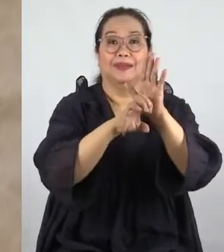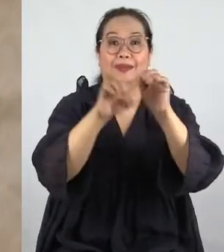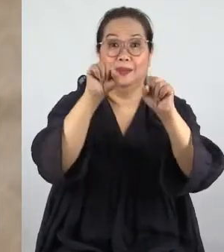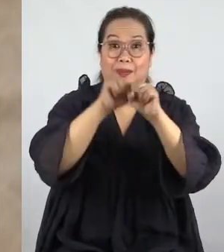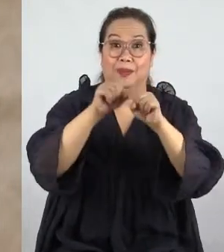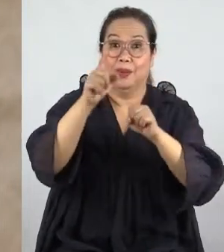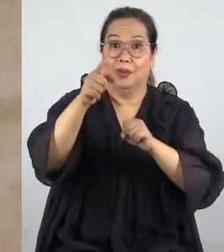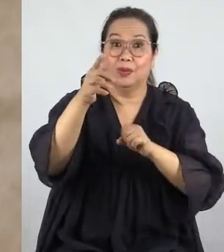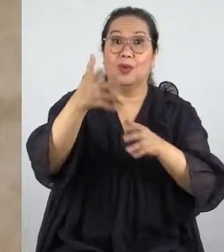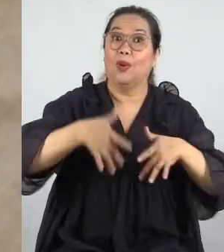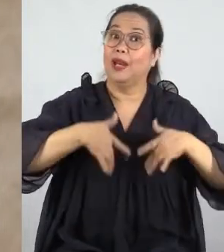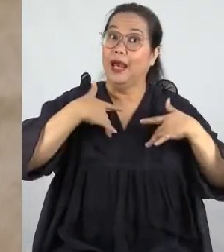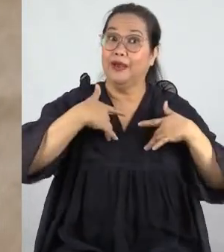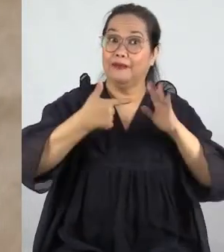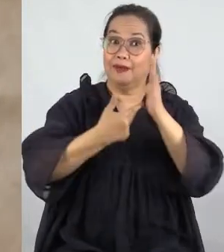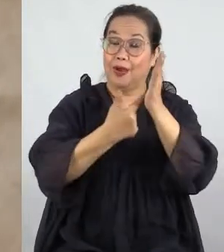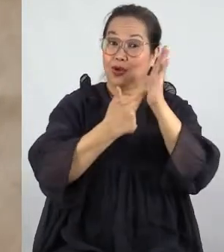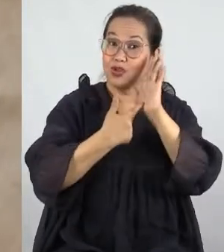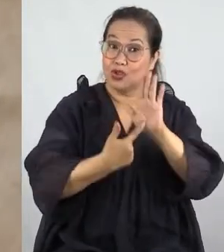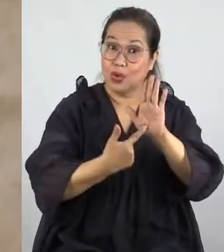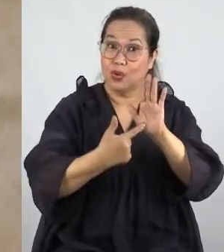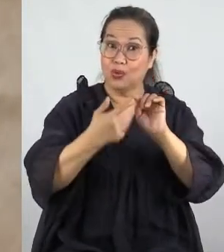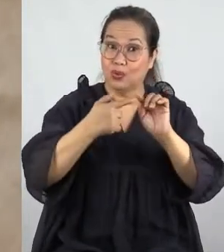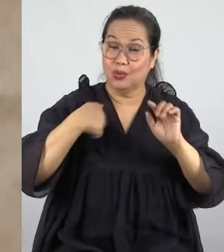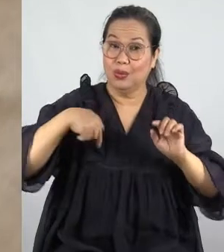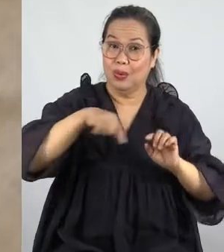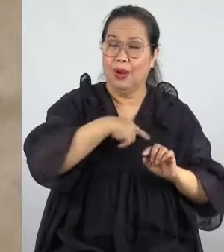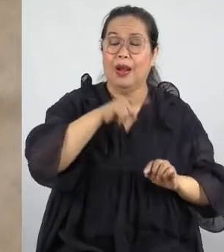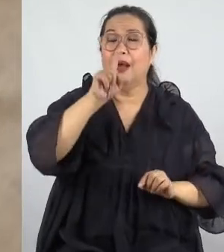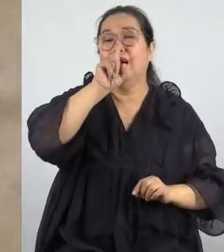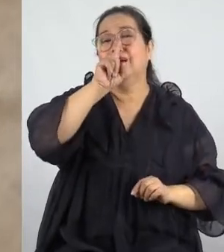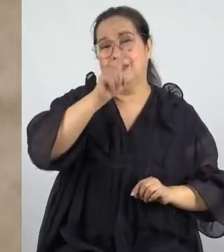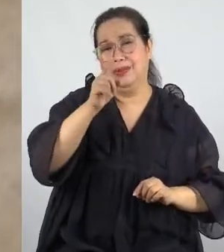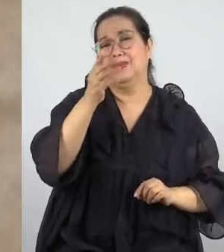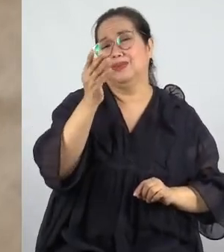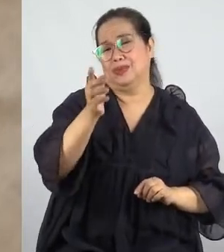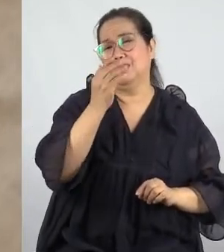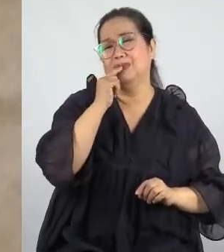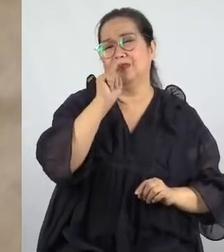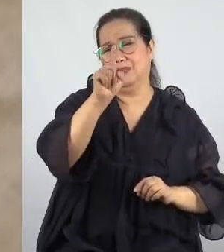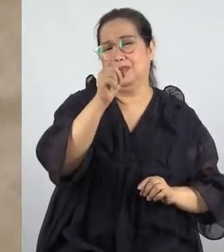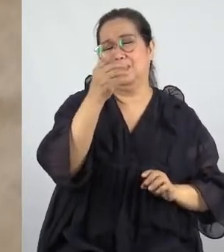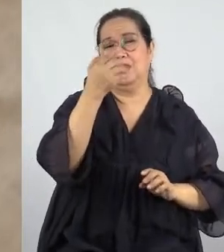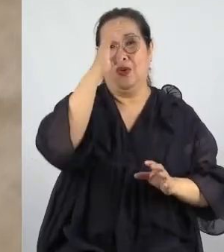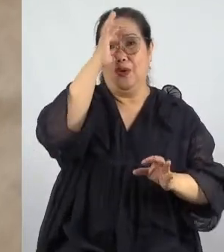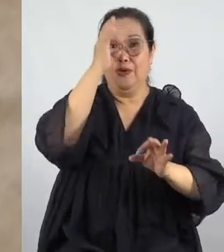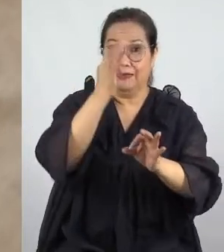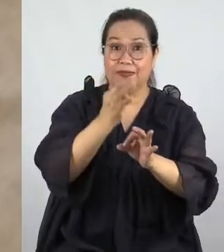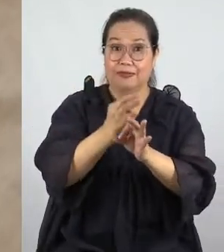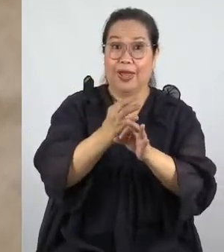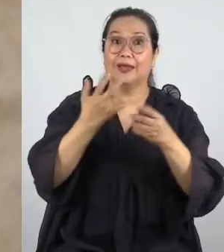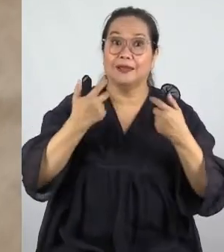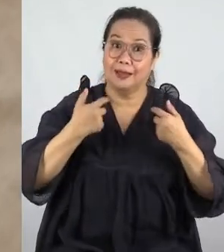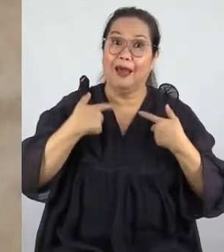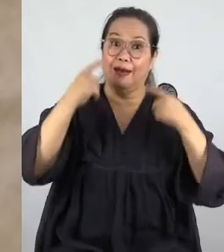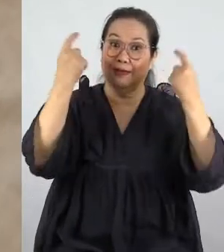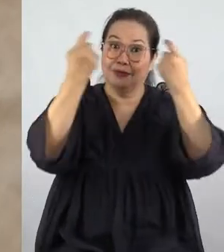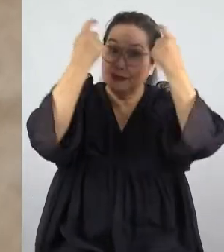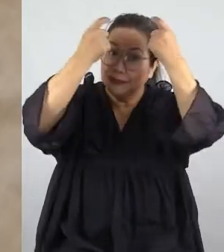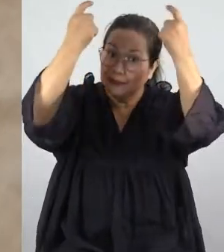kanilang testimonyo na tunay nga na ang pananampalataya ay